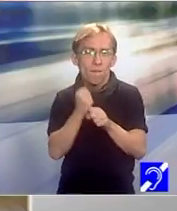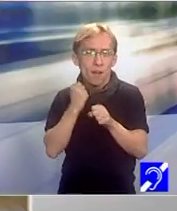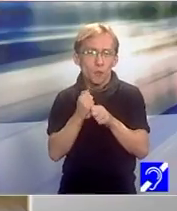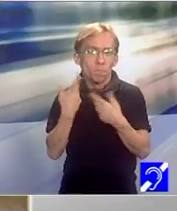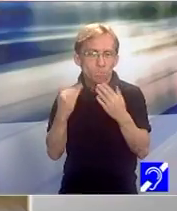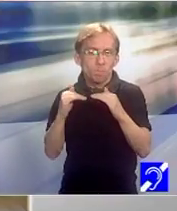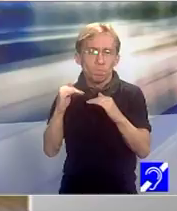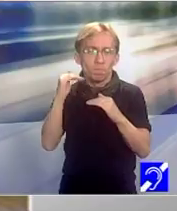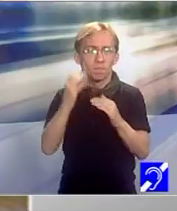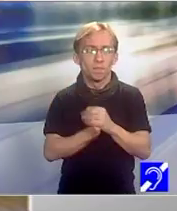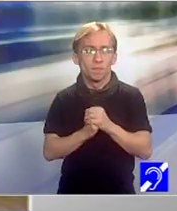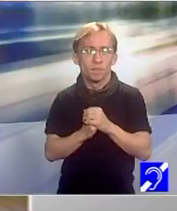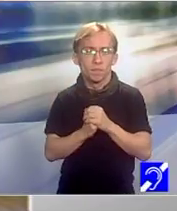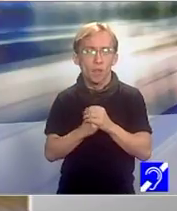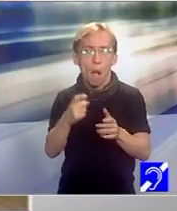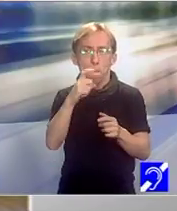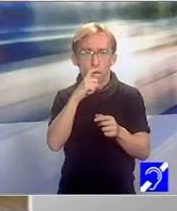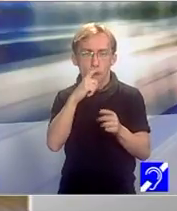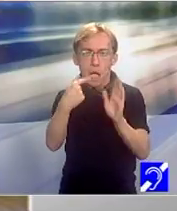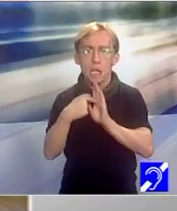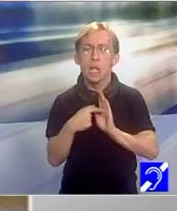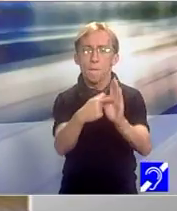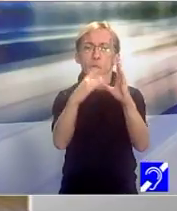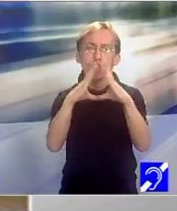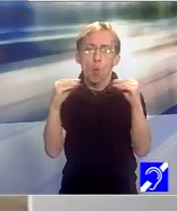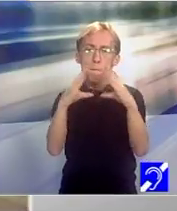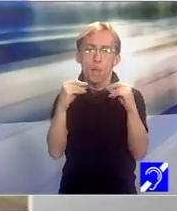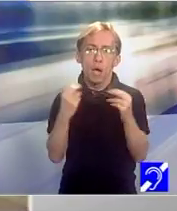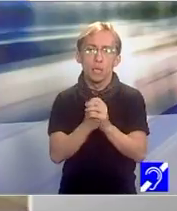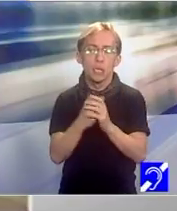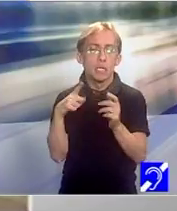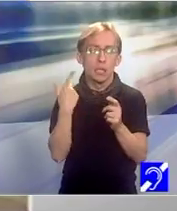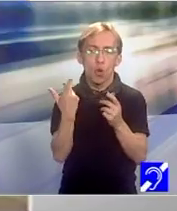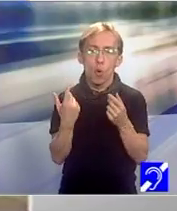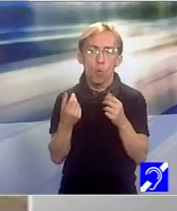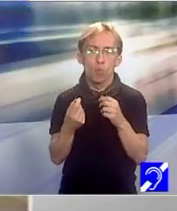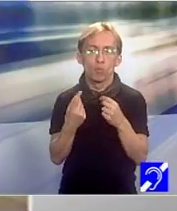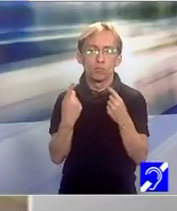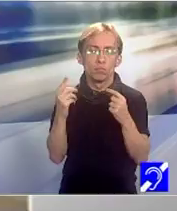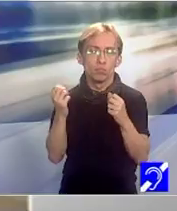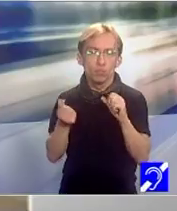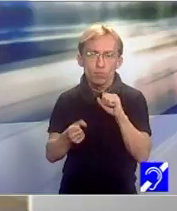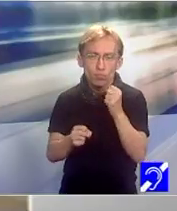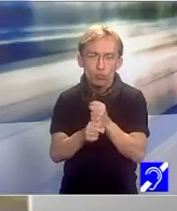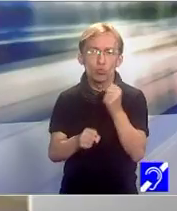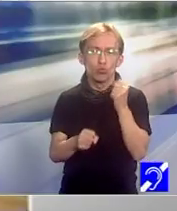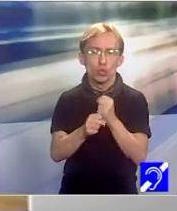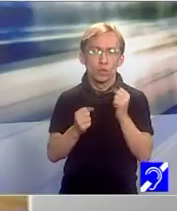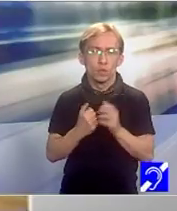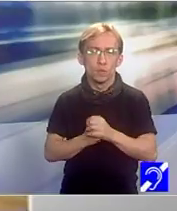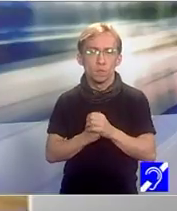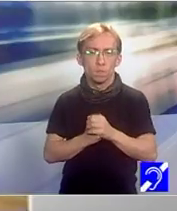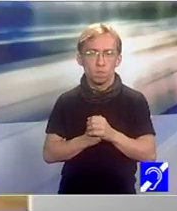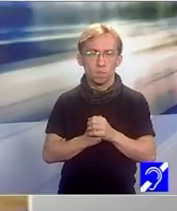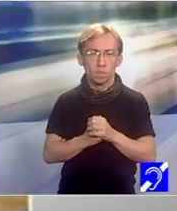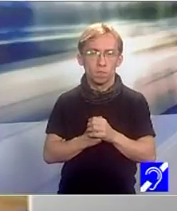că băieții reprezintă România, e un plus pentru ei și sunt muncitori. E o senzație unică